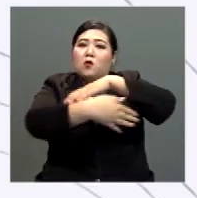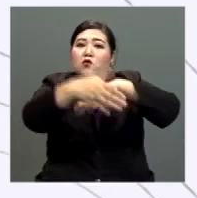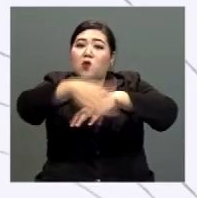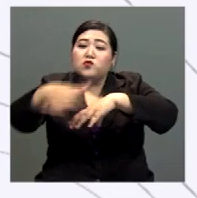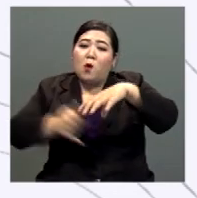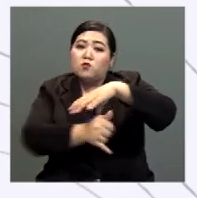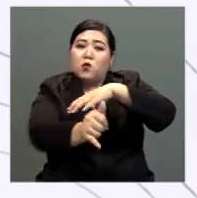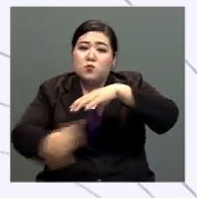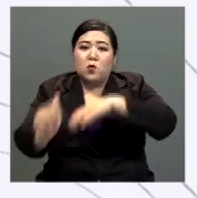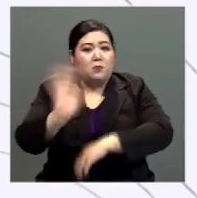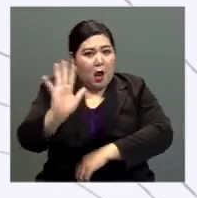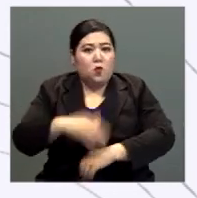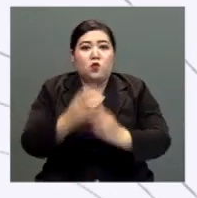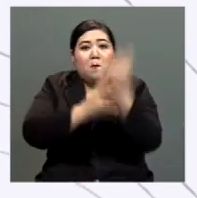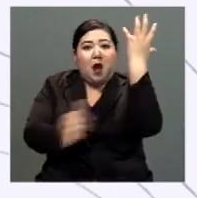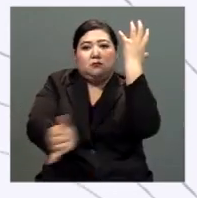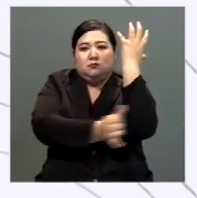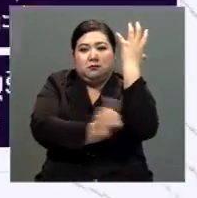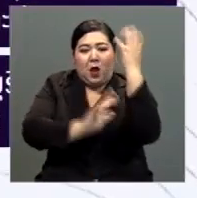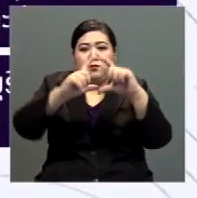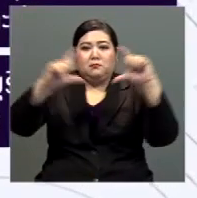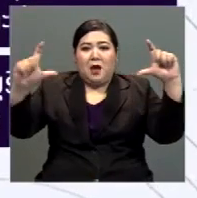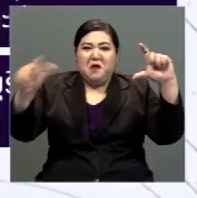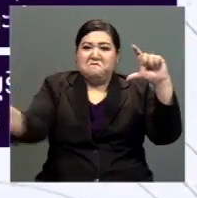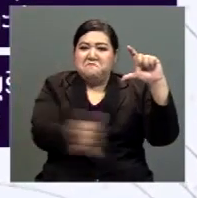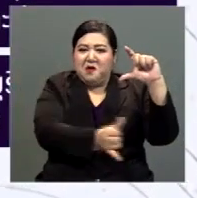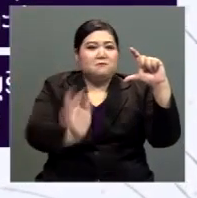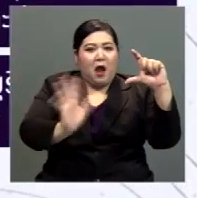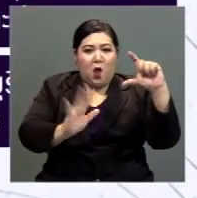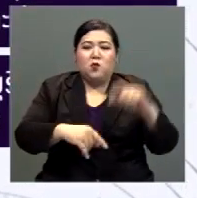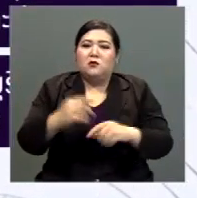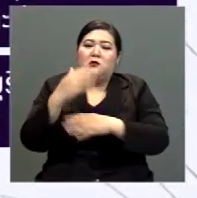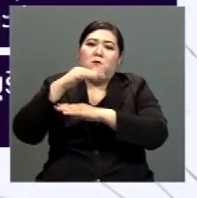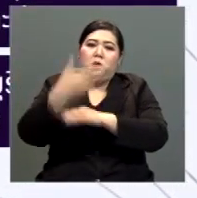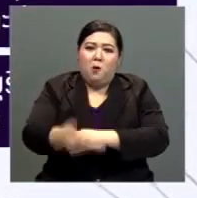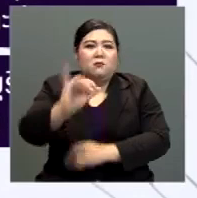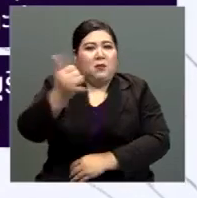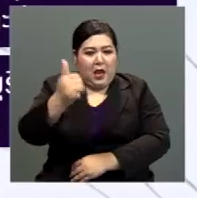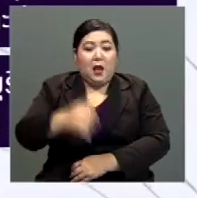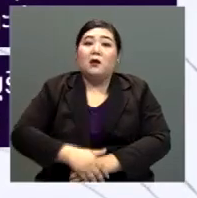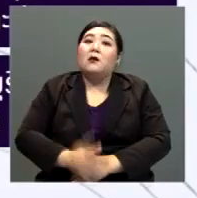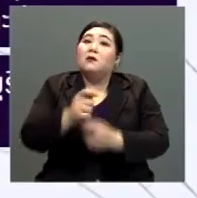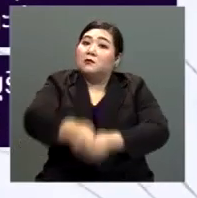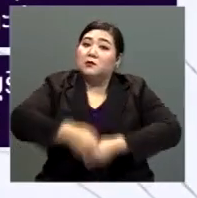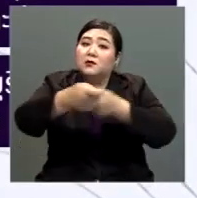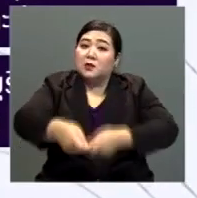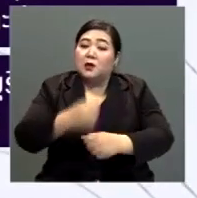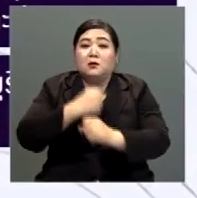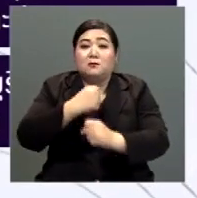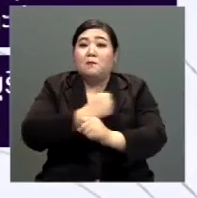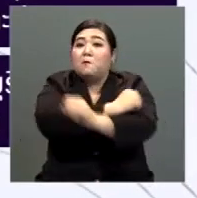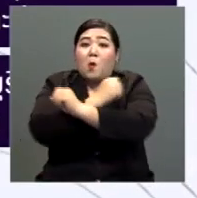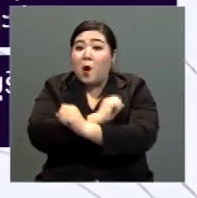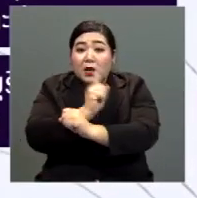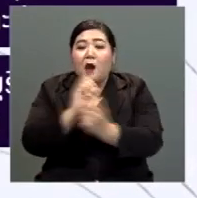ใต้ต้นไม้ใหญ่สิ่งปลูกสร้างและป้ายโฆษณาที่ไม่แข็งแรงสำหรับเกษตรกรควรเตรียมการป้องกันและระวังความเสียห